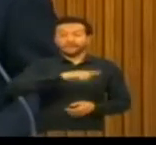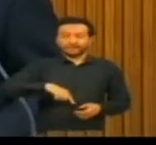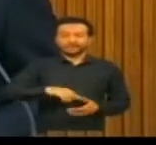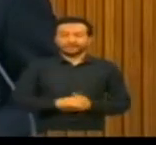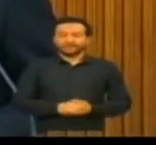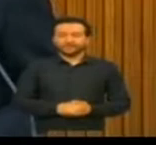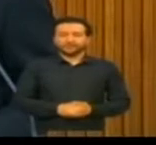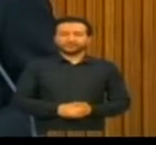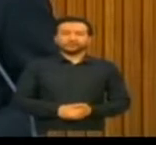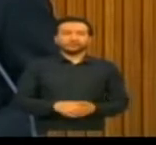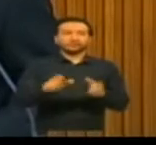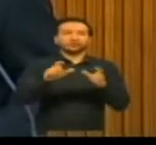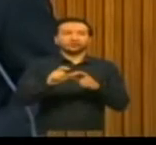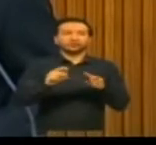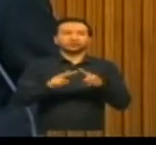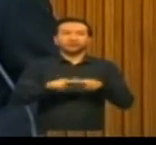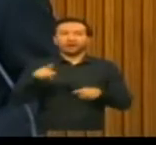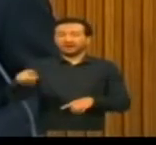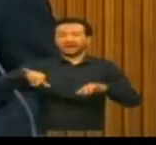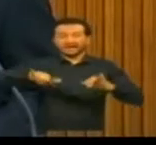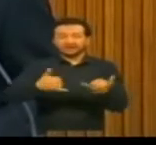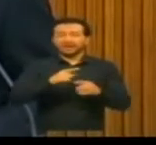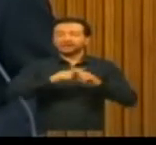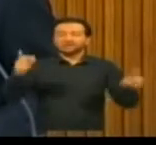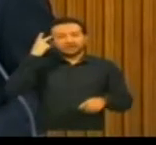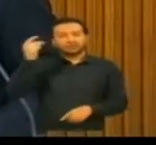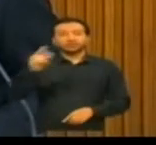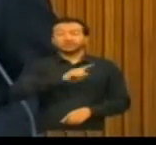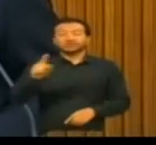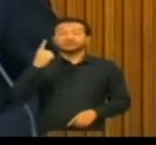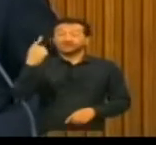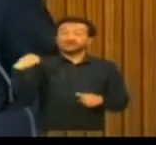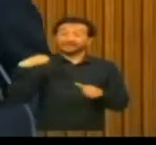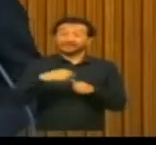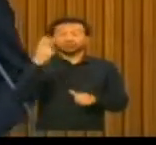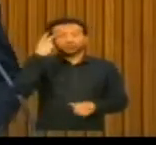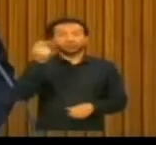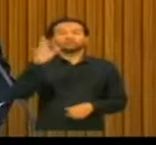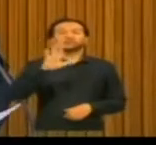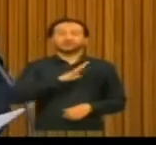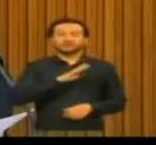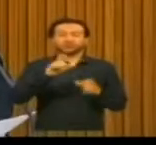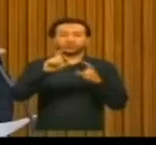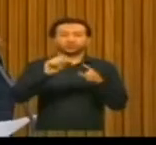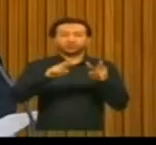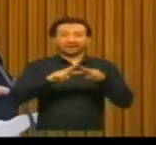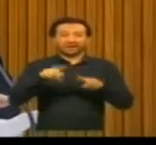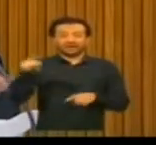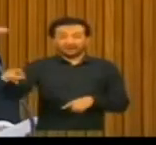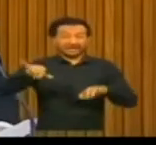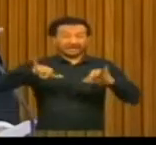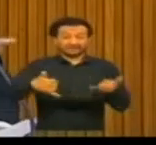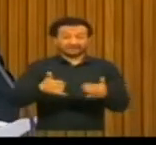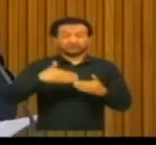Ve bizler Soma faciasını asla unutmayacağız. Ama bir şeyi daha unutmayacağız. Soma faciasının